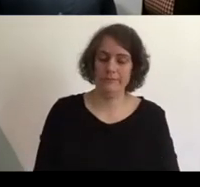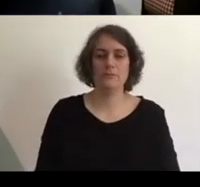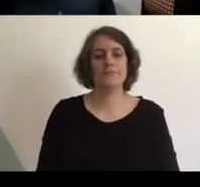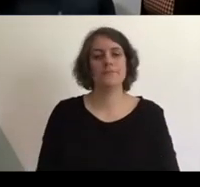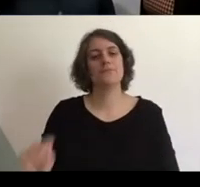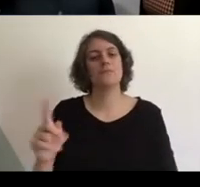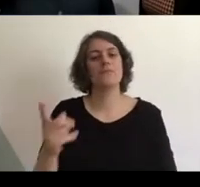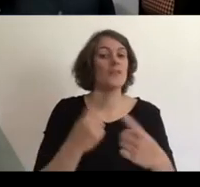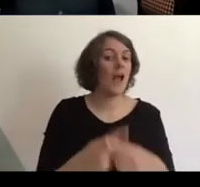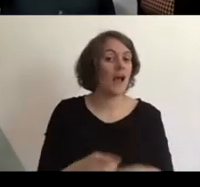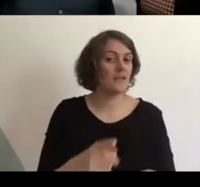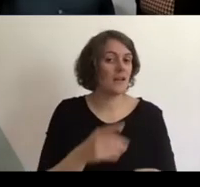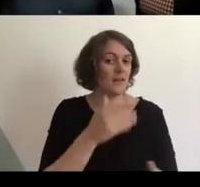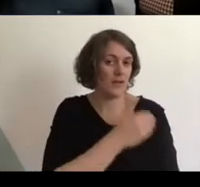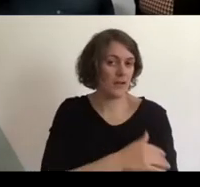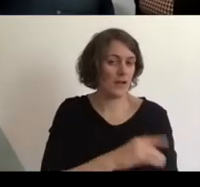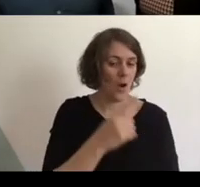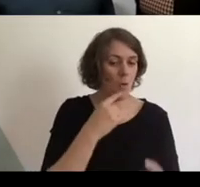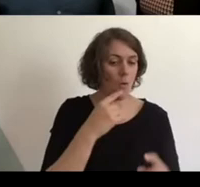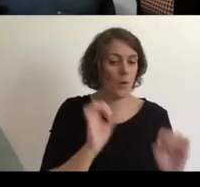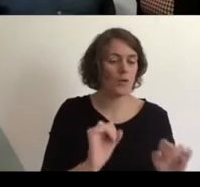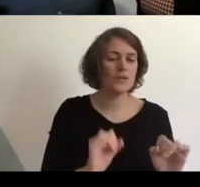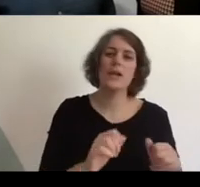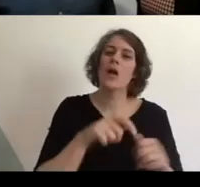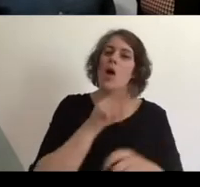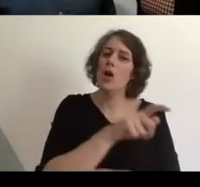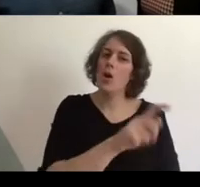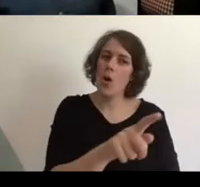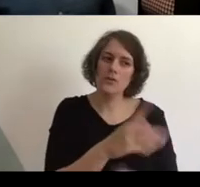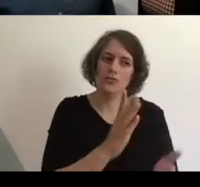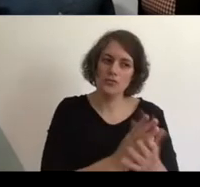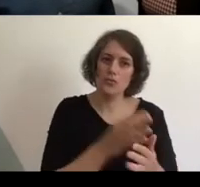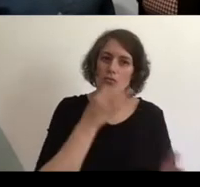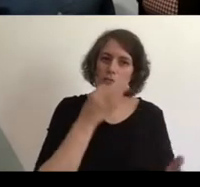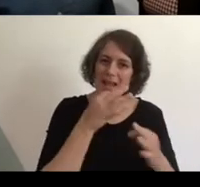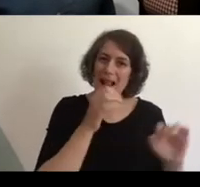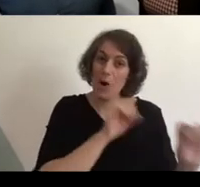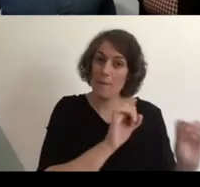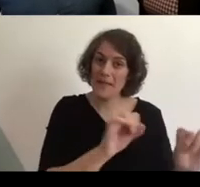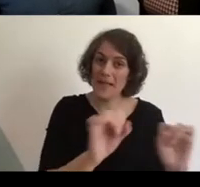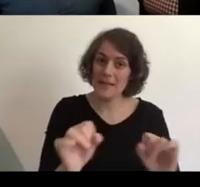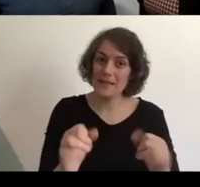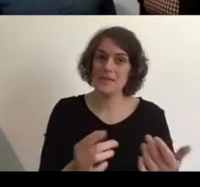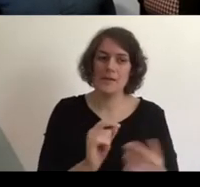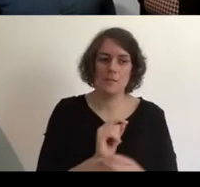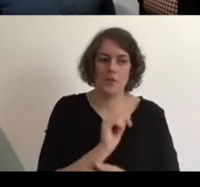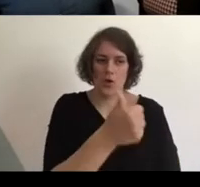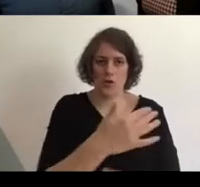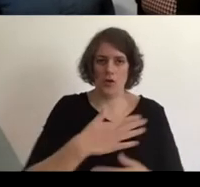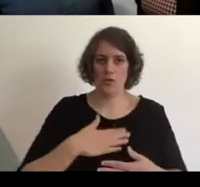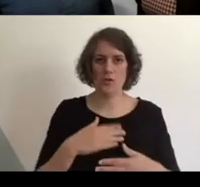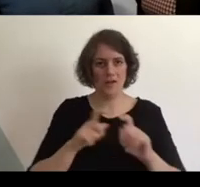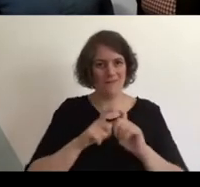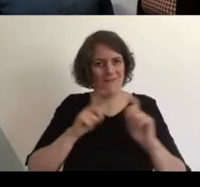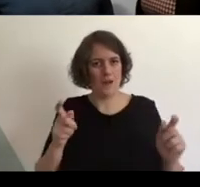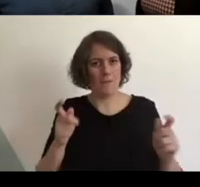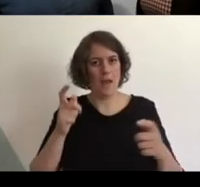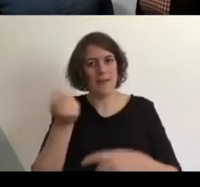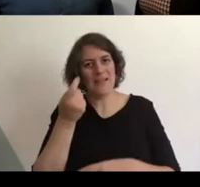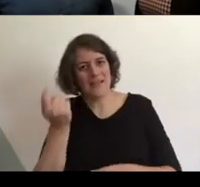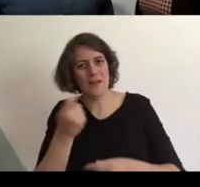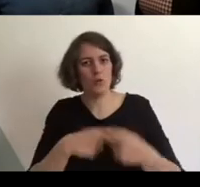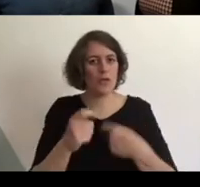ganz konkret auch zu sagen, Menschen, die bestimmte Kompetenzen haben, die wir ganz besonders in unserem Unternehmen, in unserem Betrieb, in